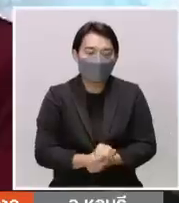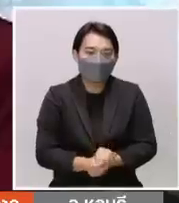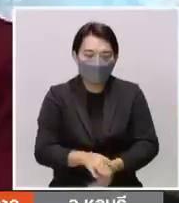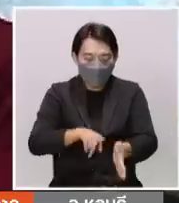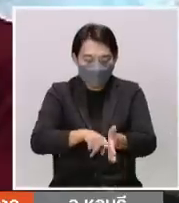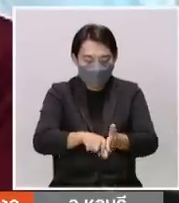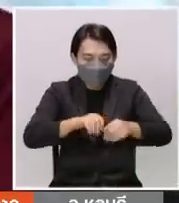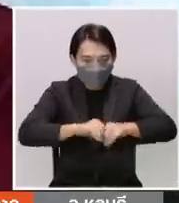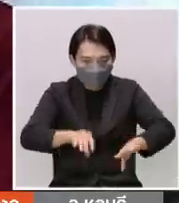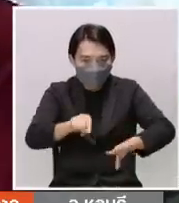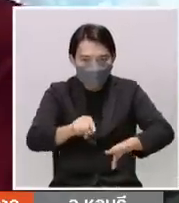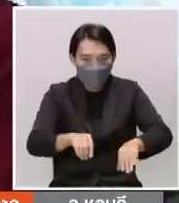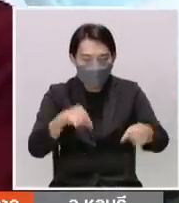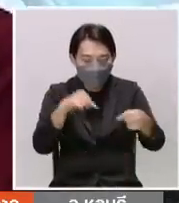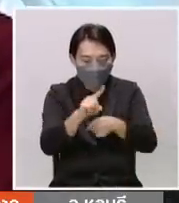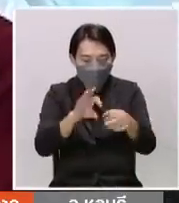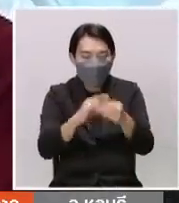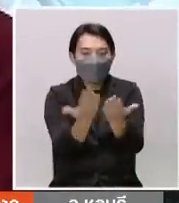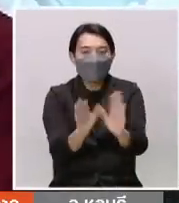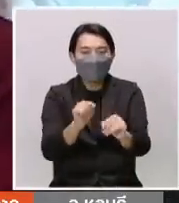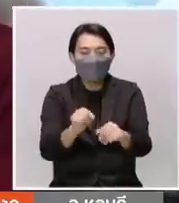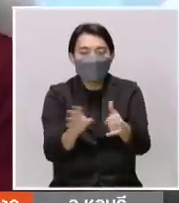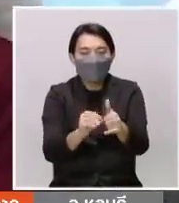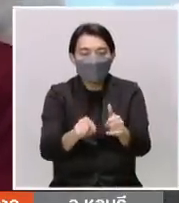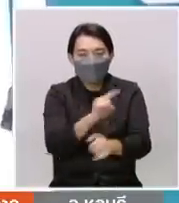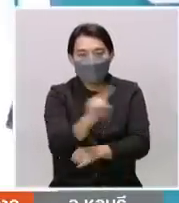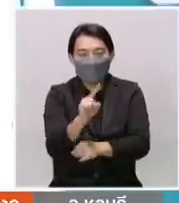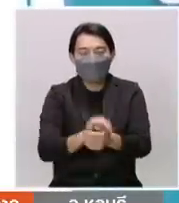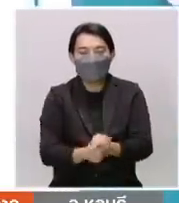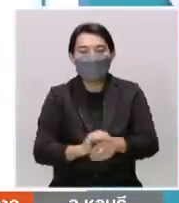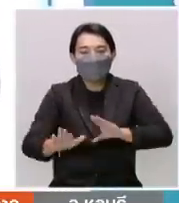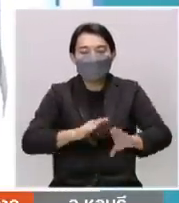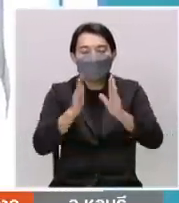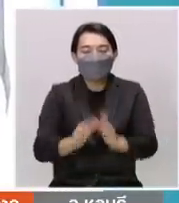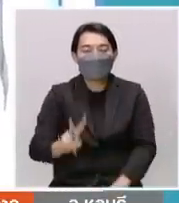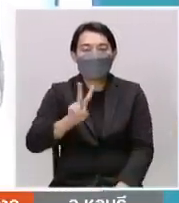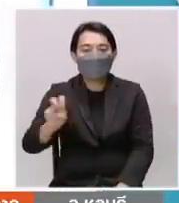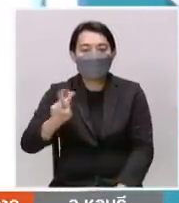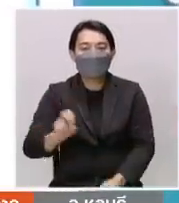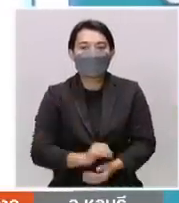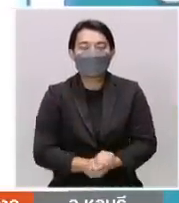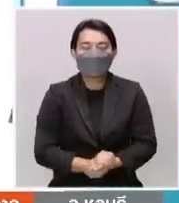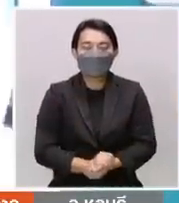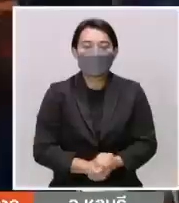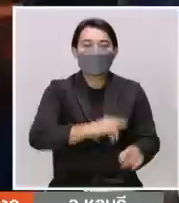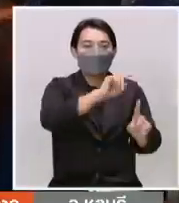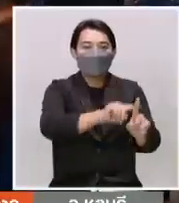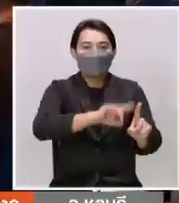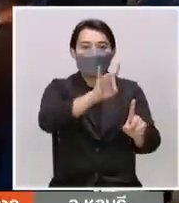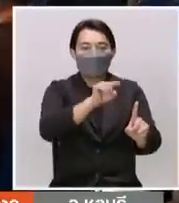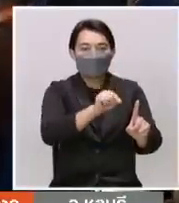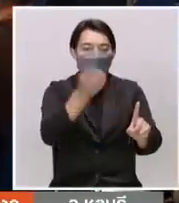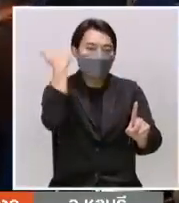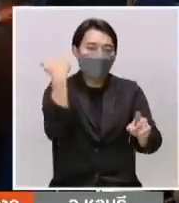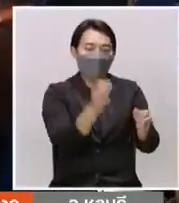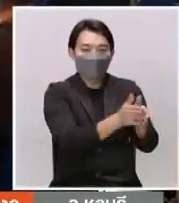ชื้อเป็นการเชื่อมโยงสัมผัสกันในครอบครัวเป็นรายวันมากกว่า200รายค่ะ โดยจากการระบาดตั้งแต่ช่วงเดือนสิงหาคมที่